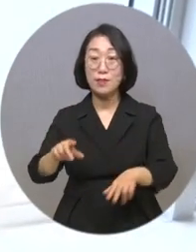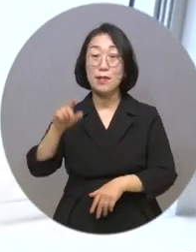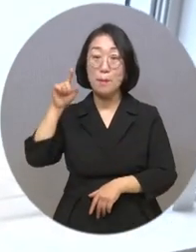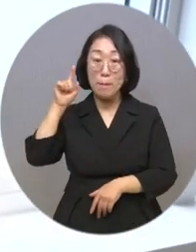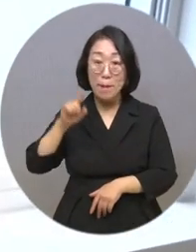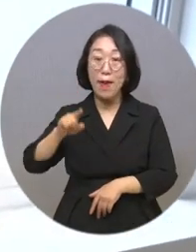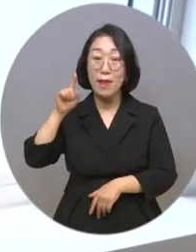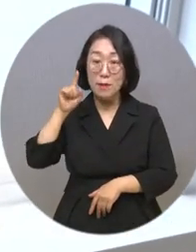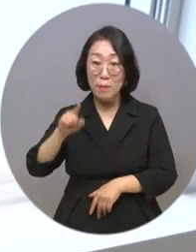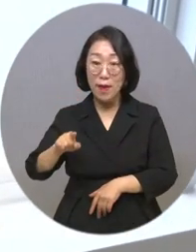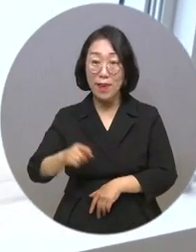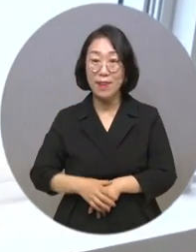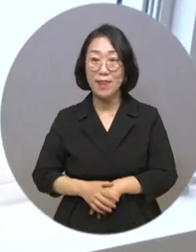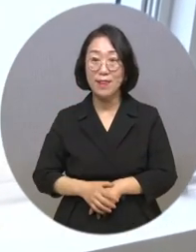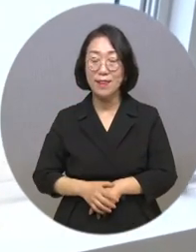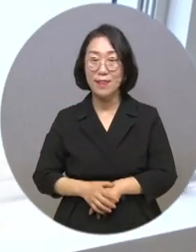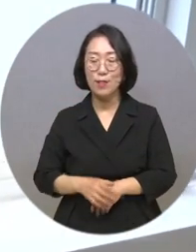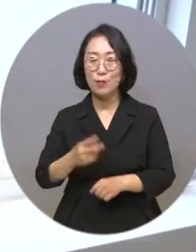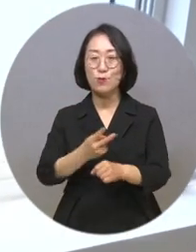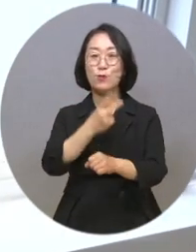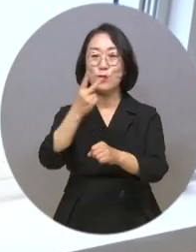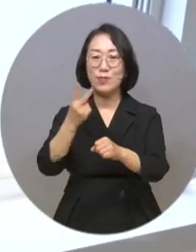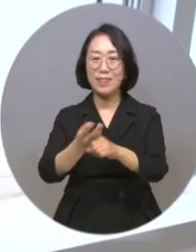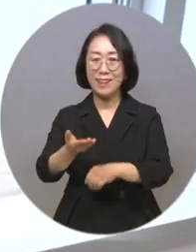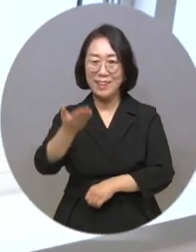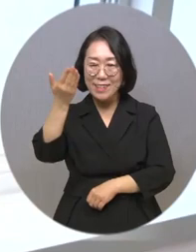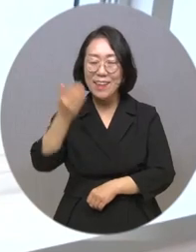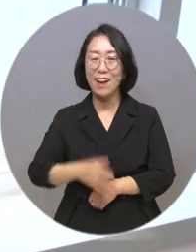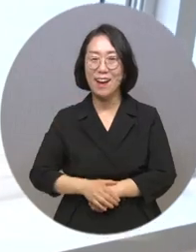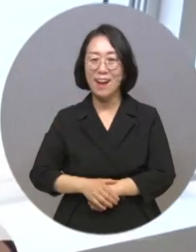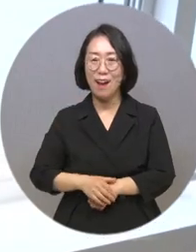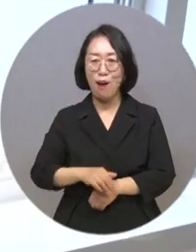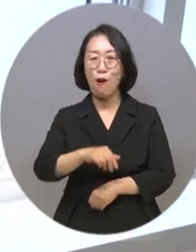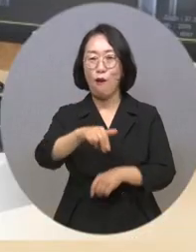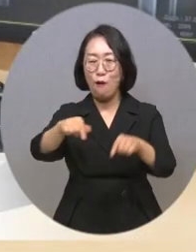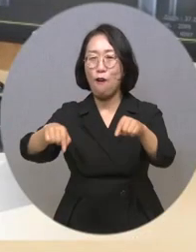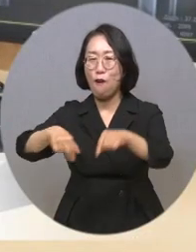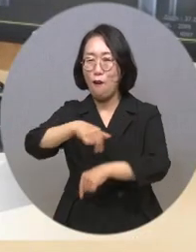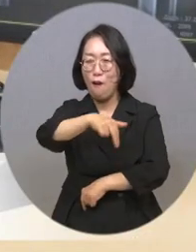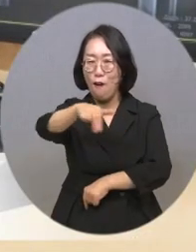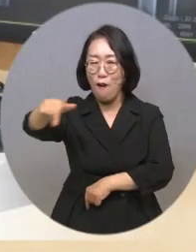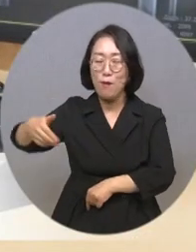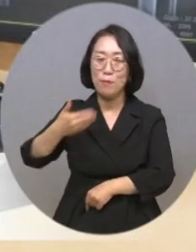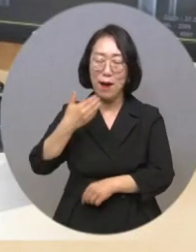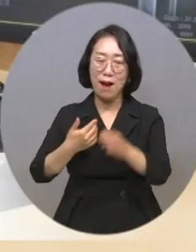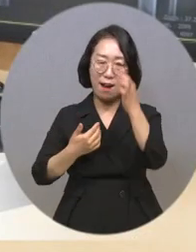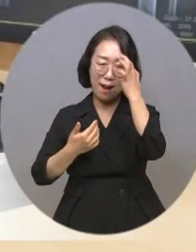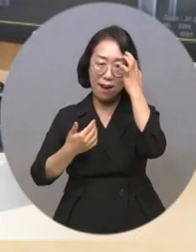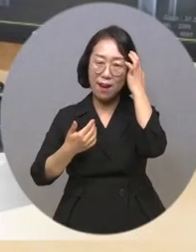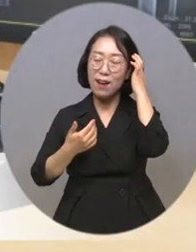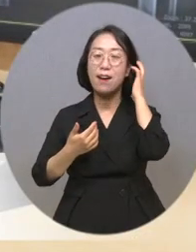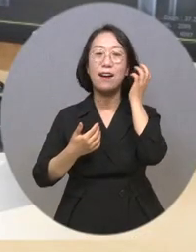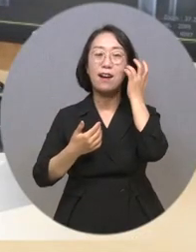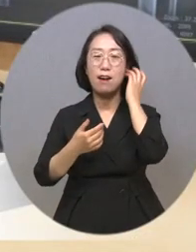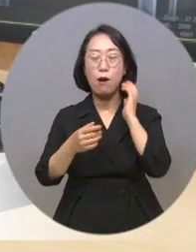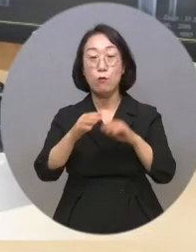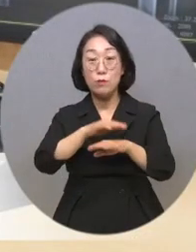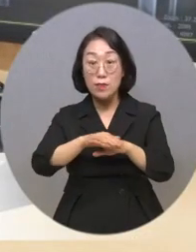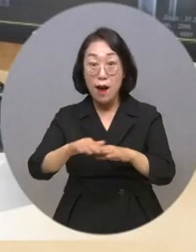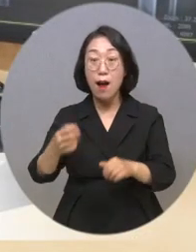매일 그 안양천 2시간씩은 만보, 만 2, 3천은 걸어요. 인공관절 수명이라는 거는 관리